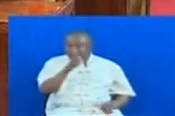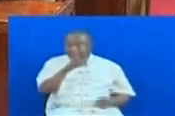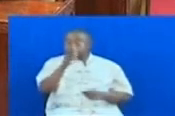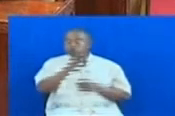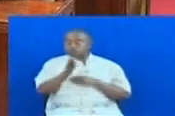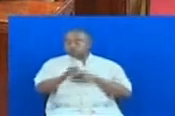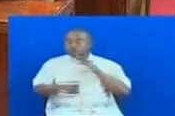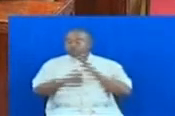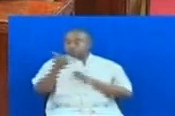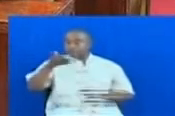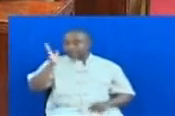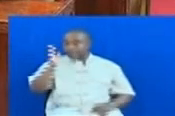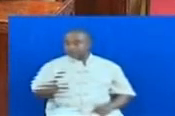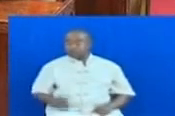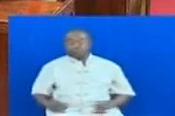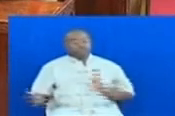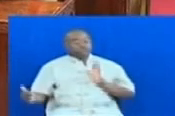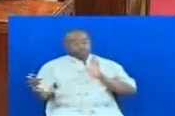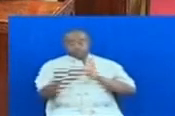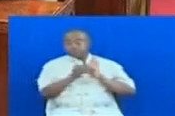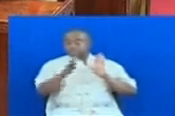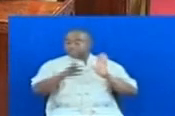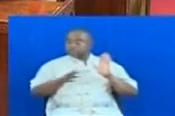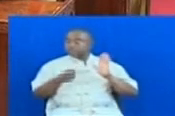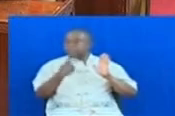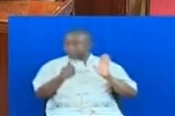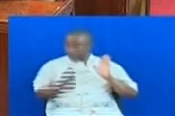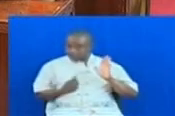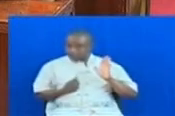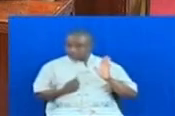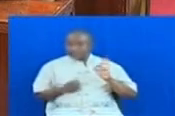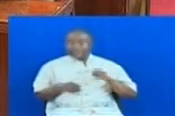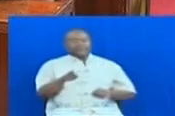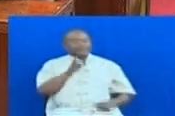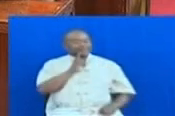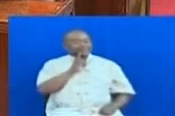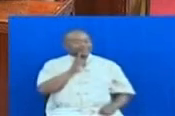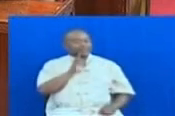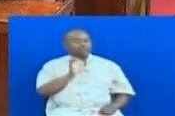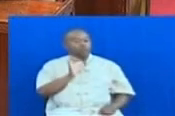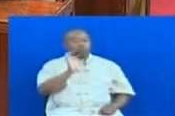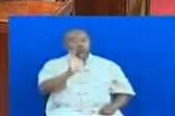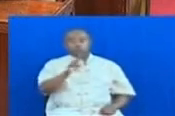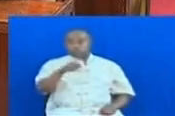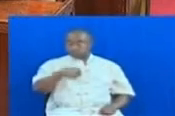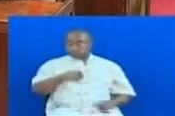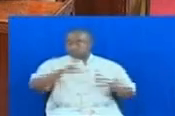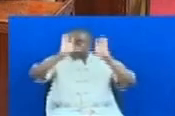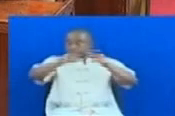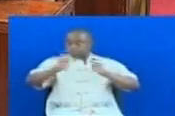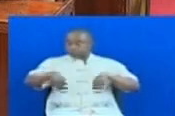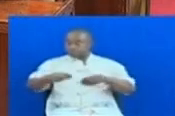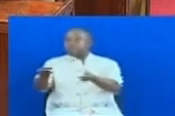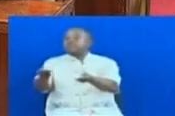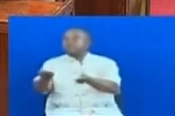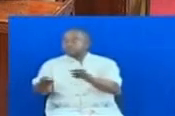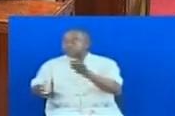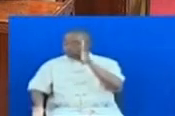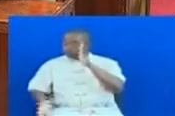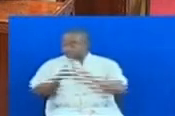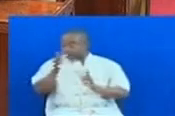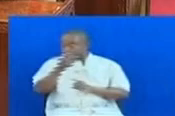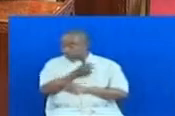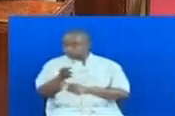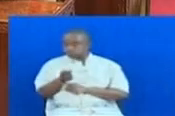umma. Sheria yetu inatutaka, kama ambavyo huwa kila mwaka tunapeleka hizi taarifa, tukianza tu bunge huwa